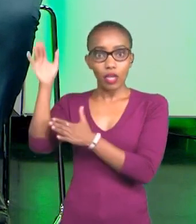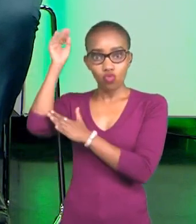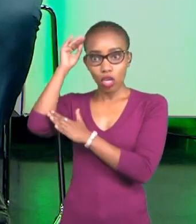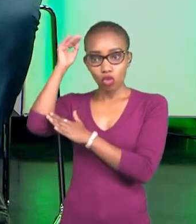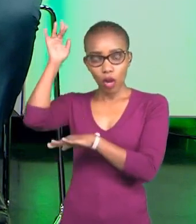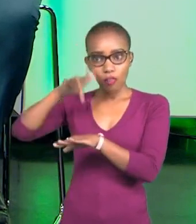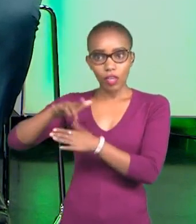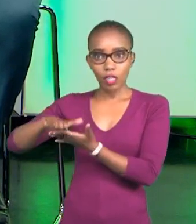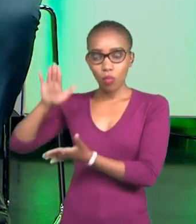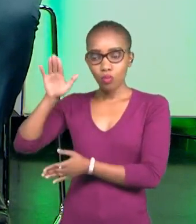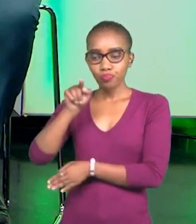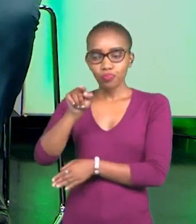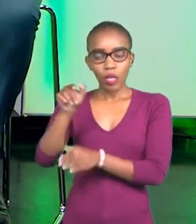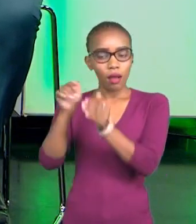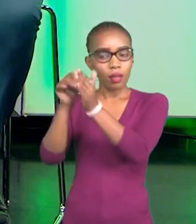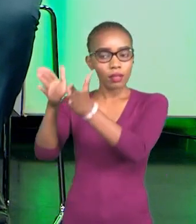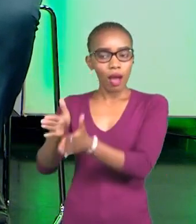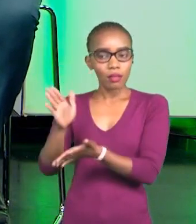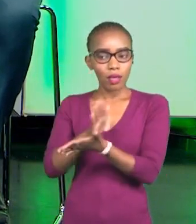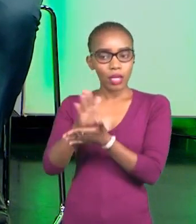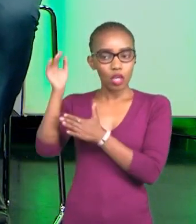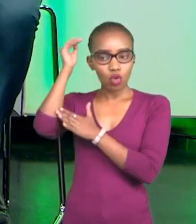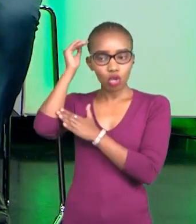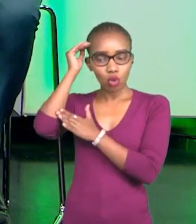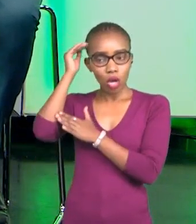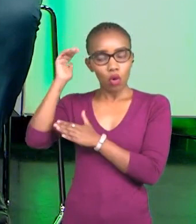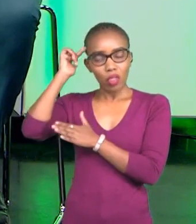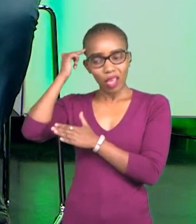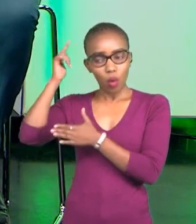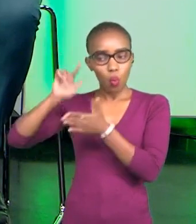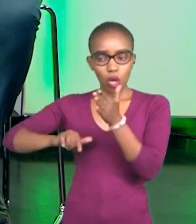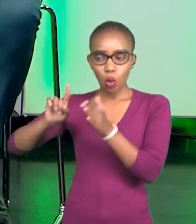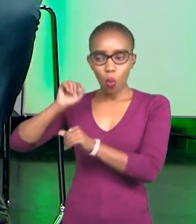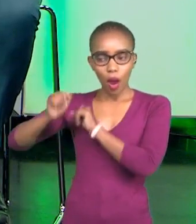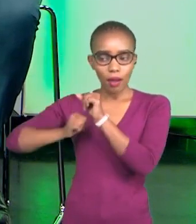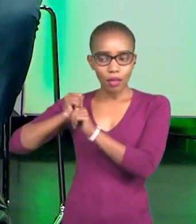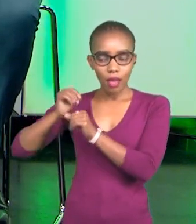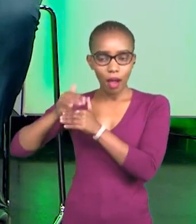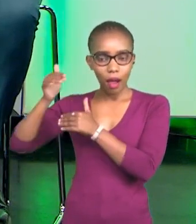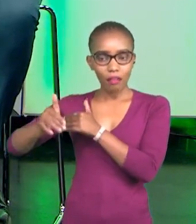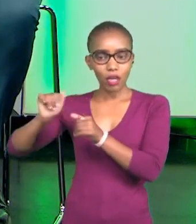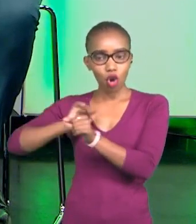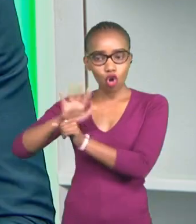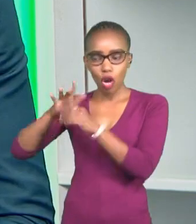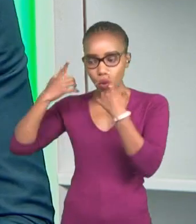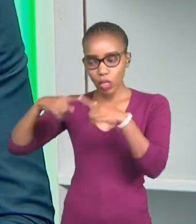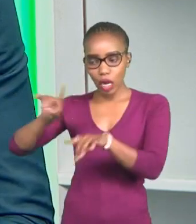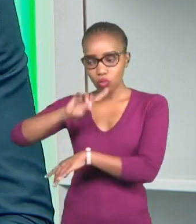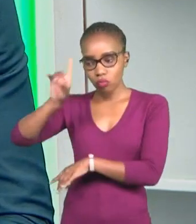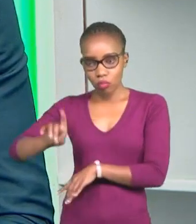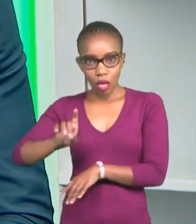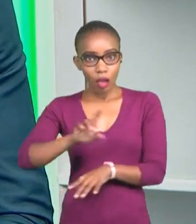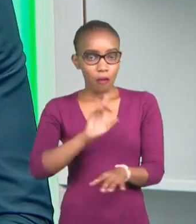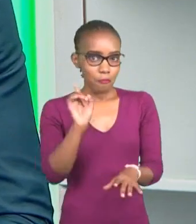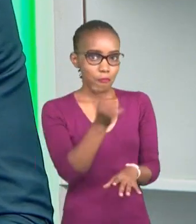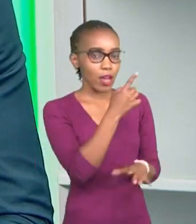kuathirika zaidi. Kama kiongozi ulio katika sekta hiyo, unachukulia vipi mwaka mmoja baadaye ya janga la corona? Kwanza kabisa Chacha,